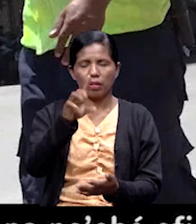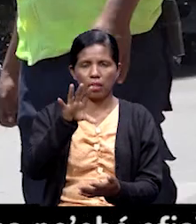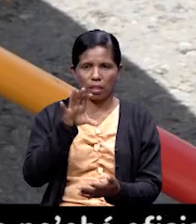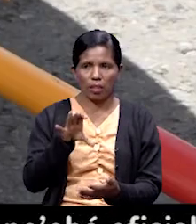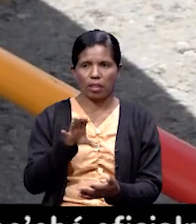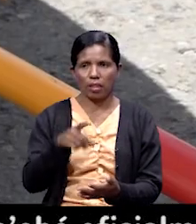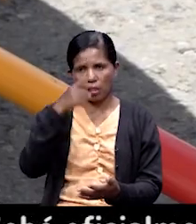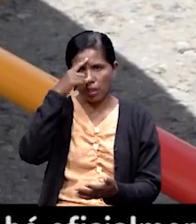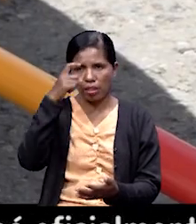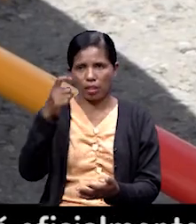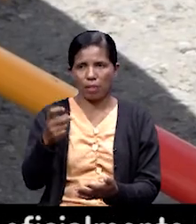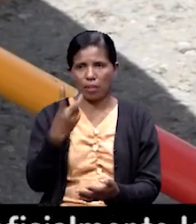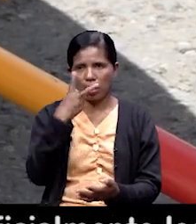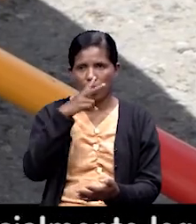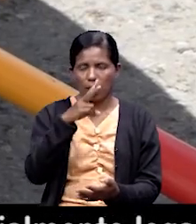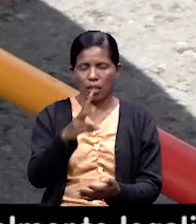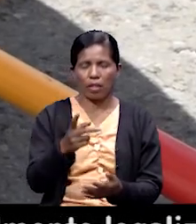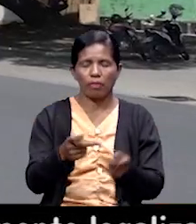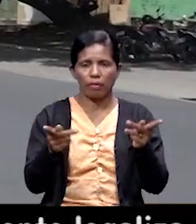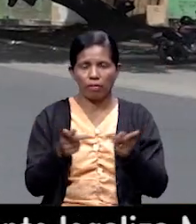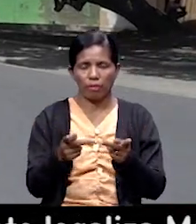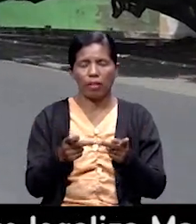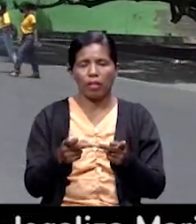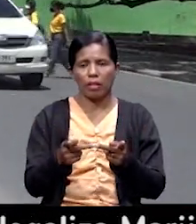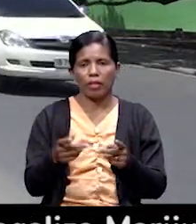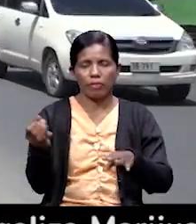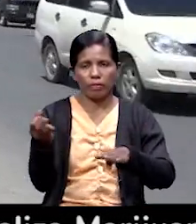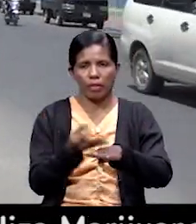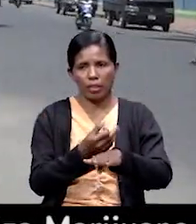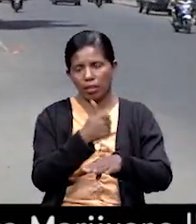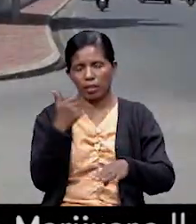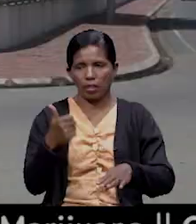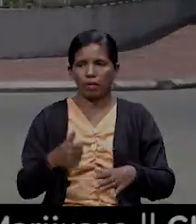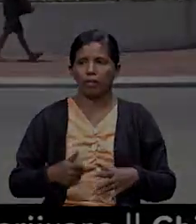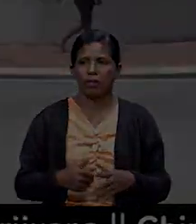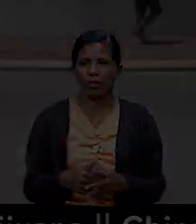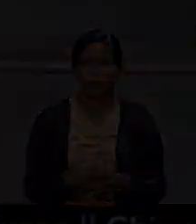tamba se verifica mostro documento se reseloc. Napoleão Xavier, Zaime dos Santos, GMN.